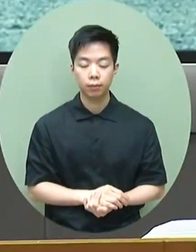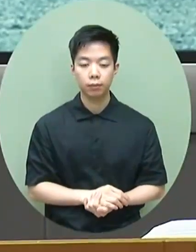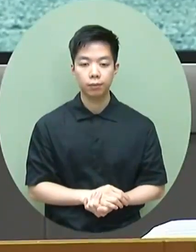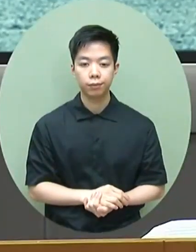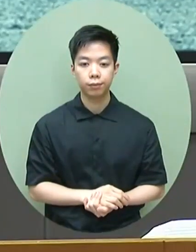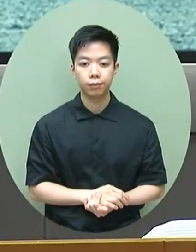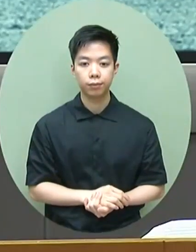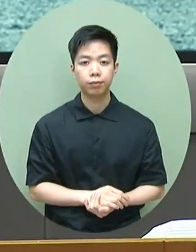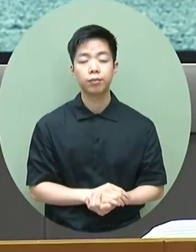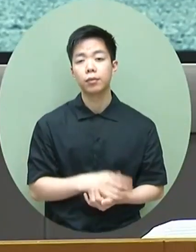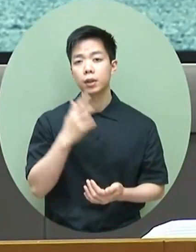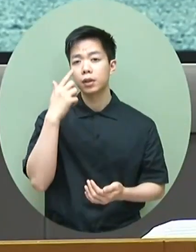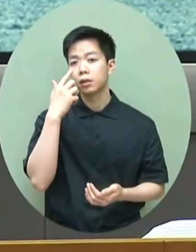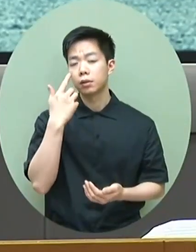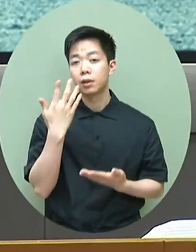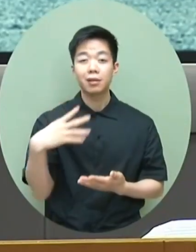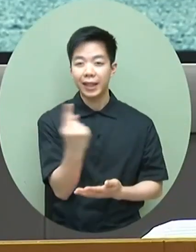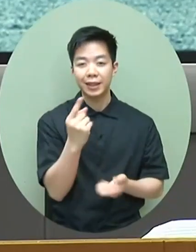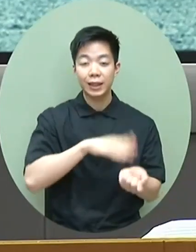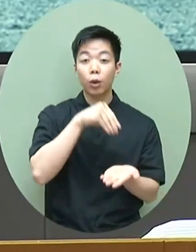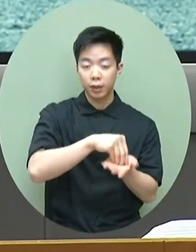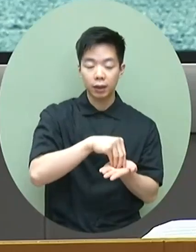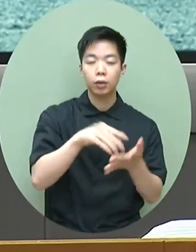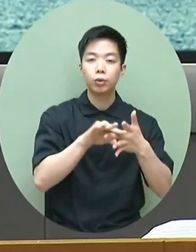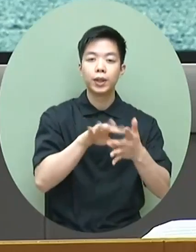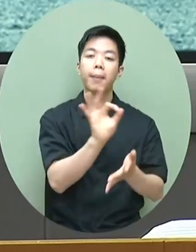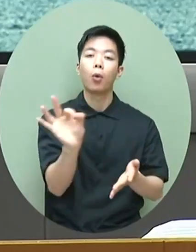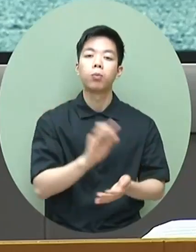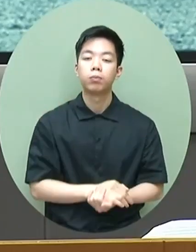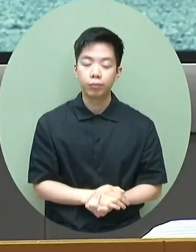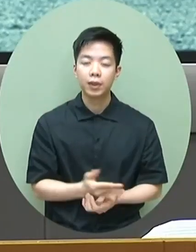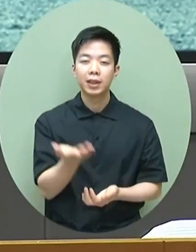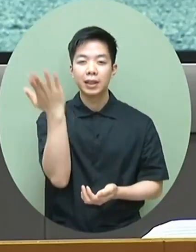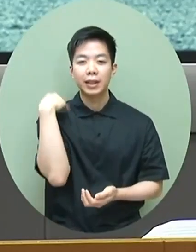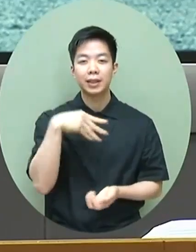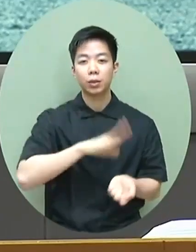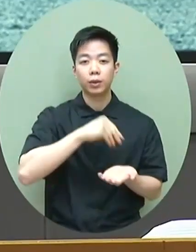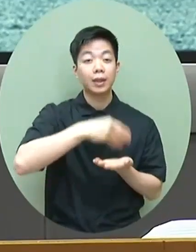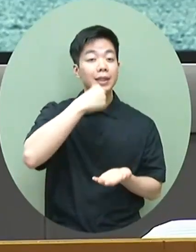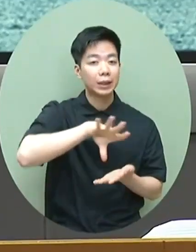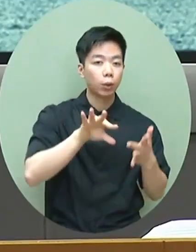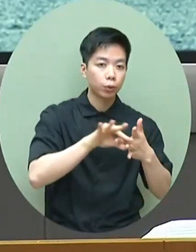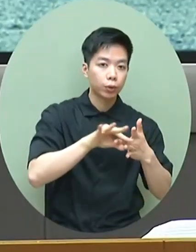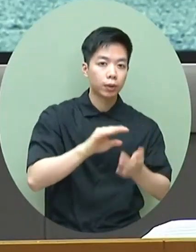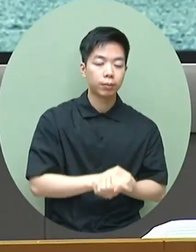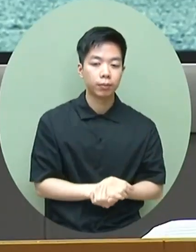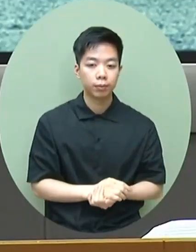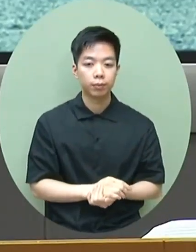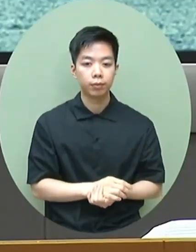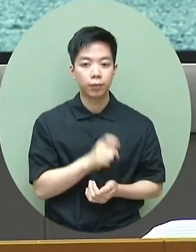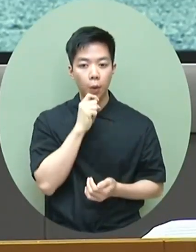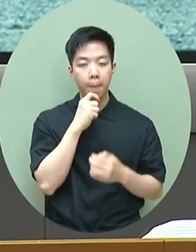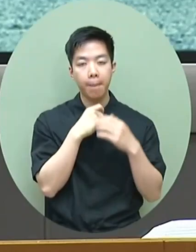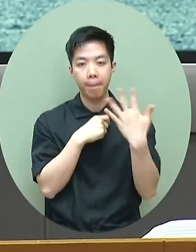影響啦。咁已有嘅院舍有影響個案咧，就係有5宗新嘅個案啦，就係